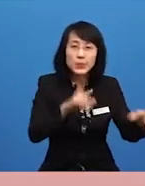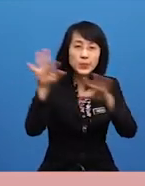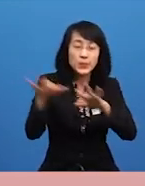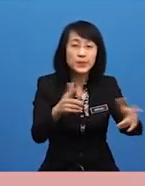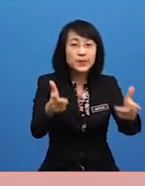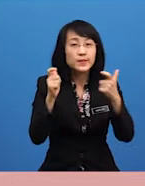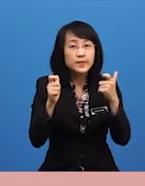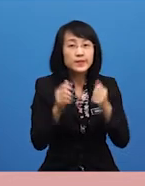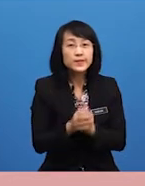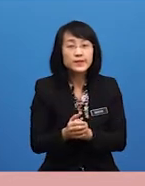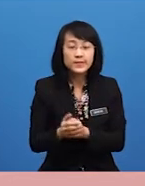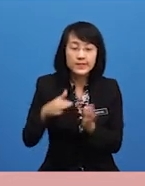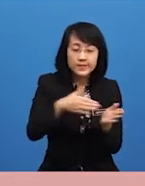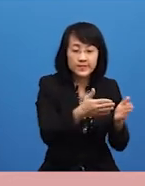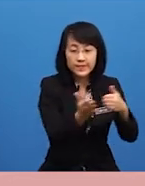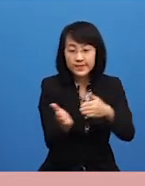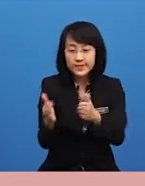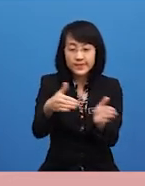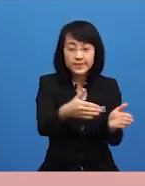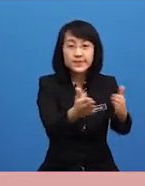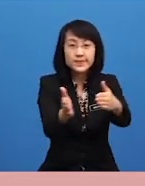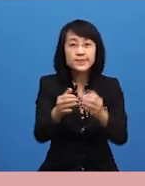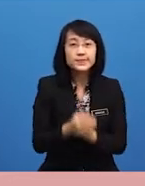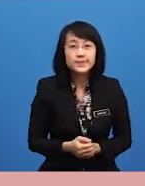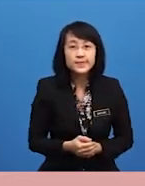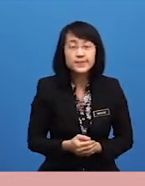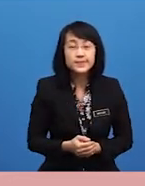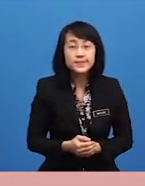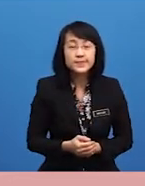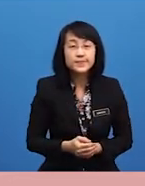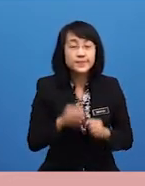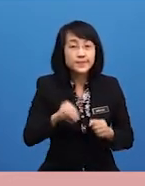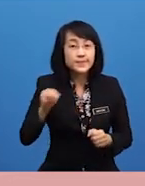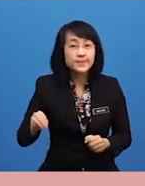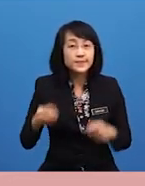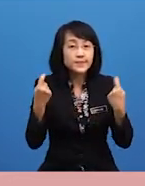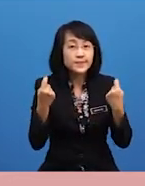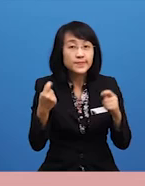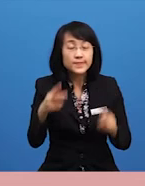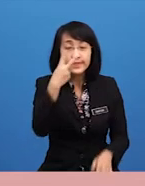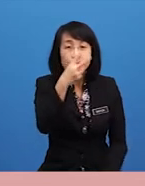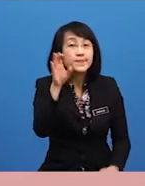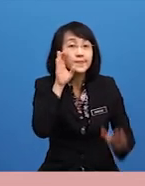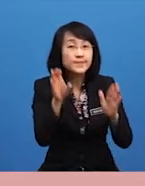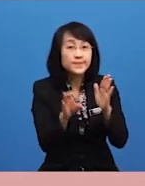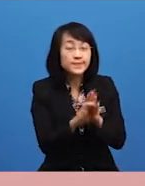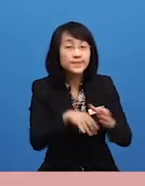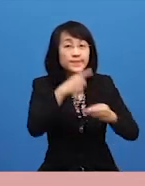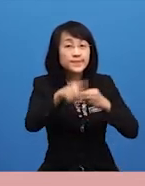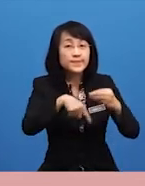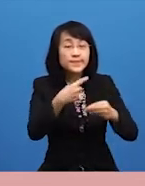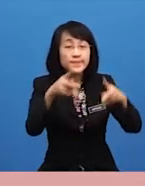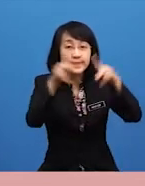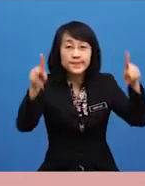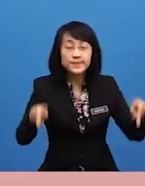dan berliku-liku. Murid-murid, cuba lihat paparan gambar tentang peta